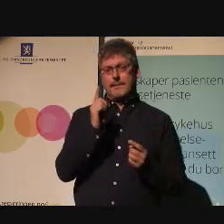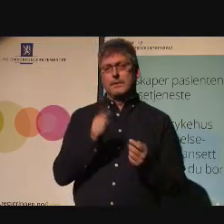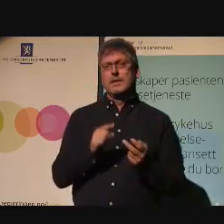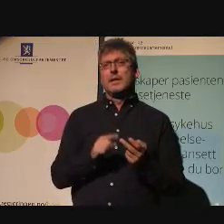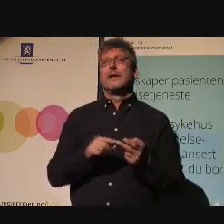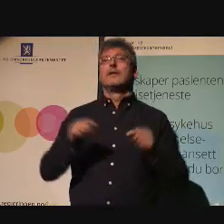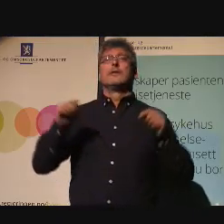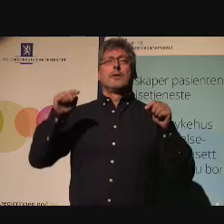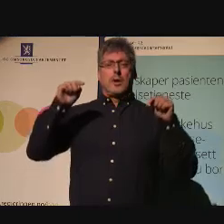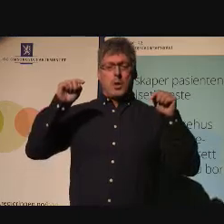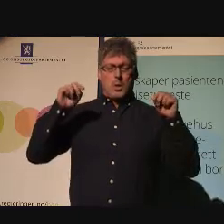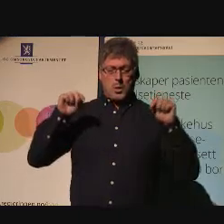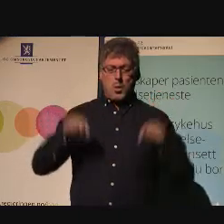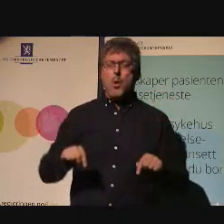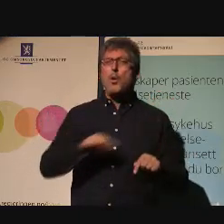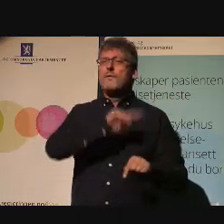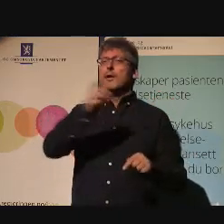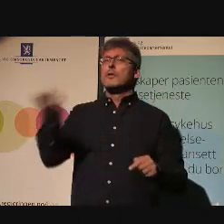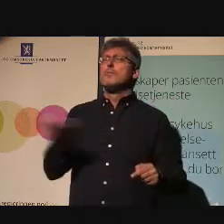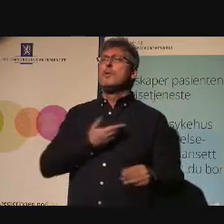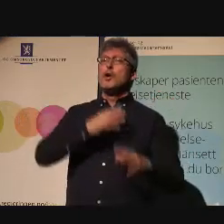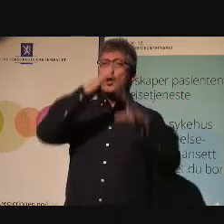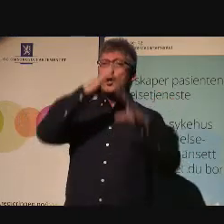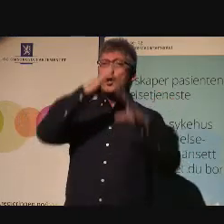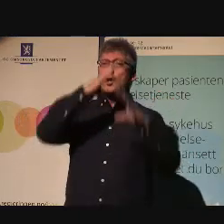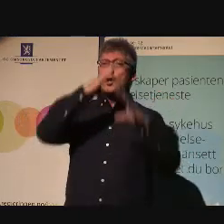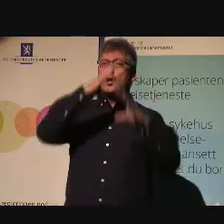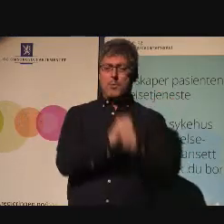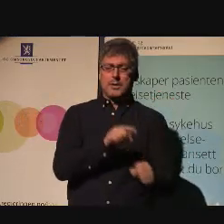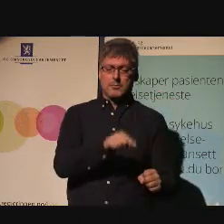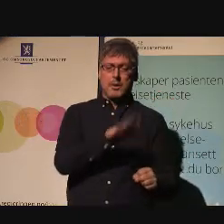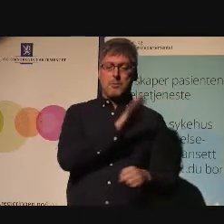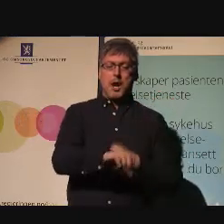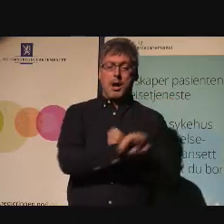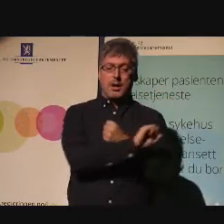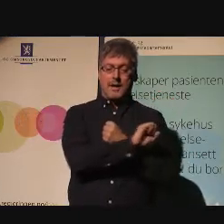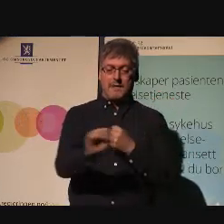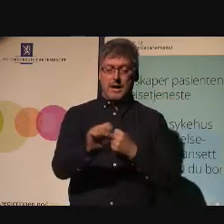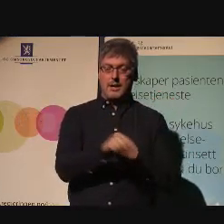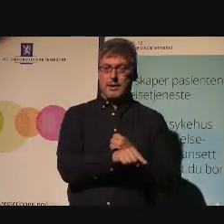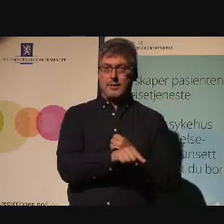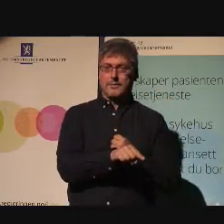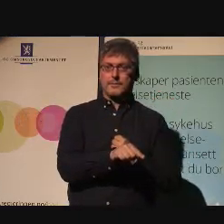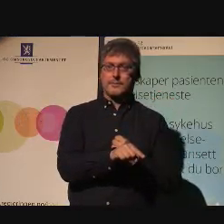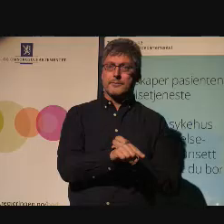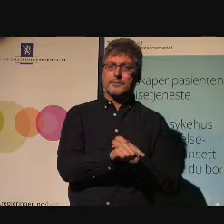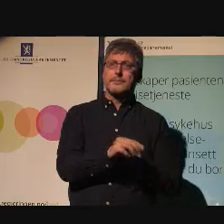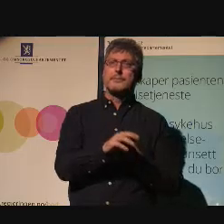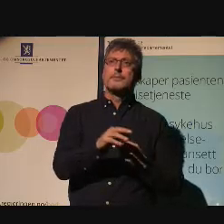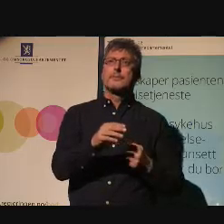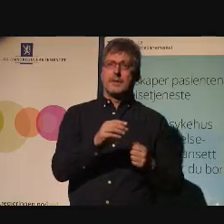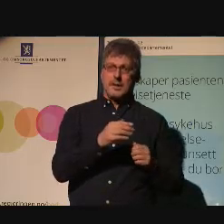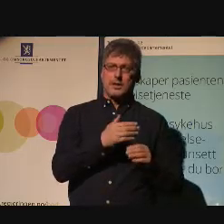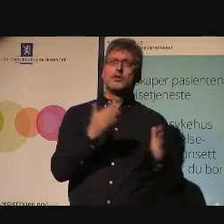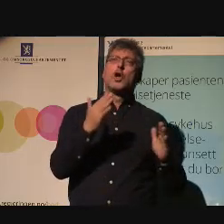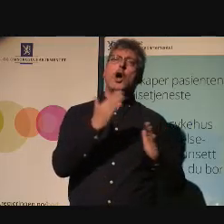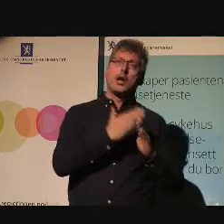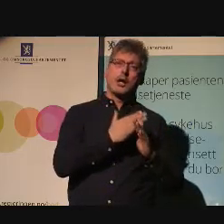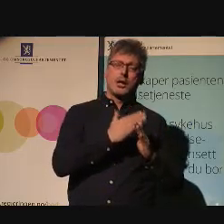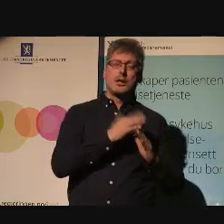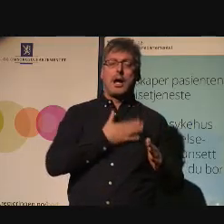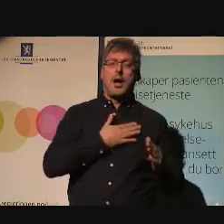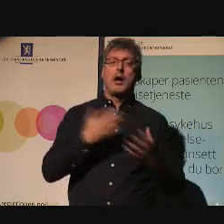hatt mye oppmerksomhet på at barnevernet har i større grad